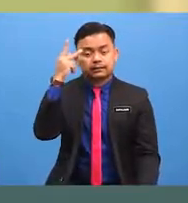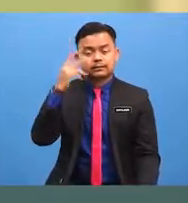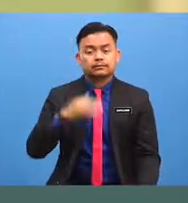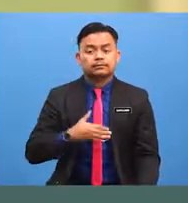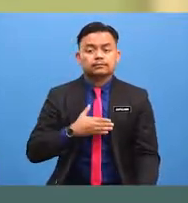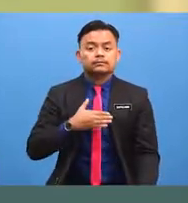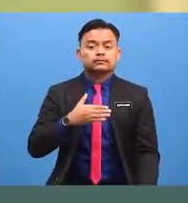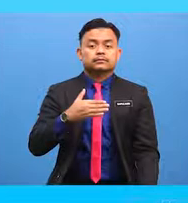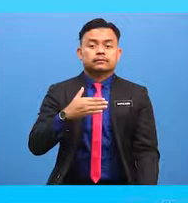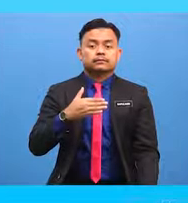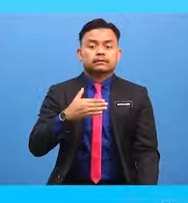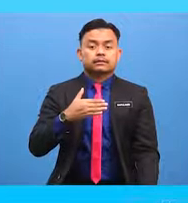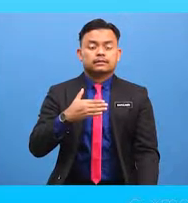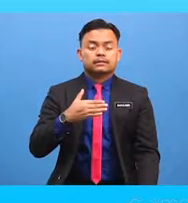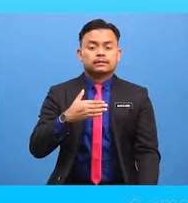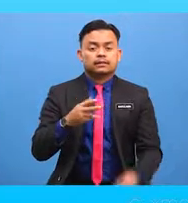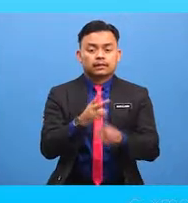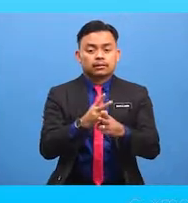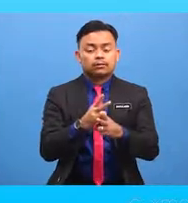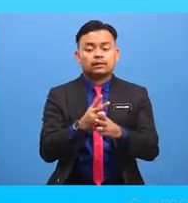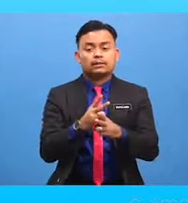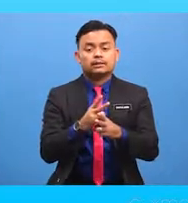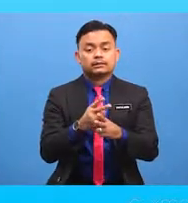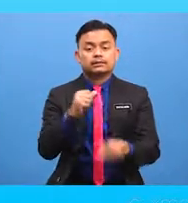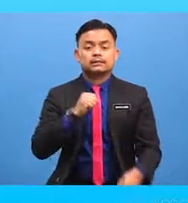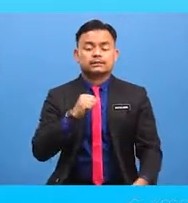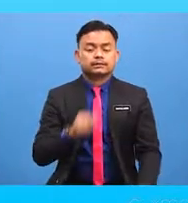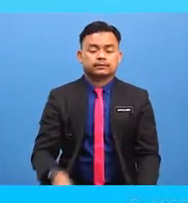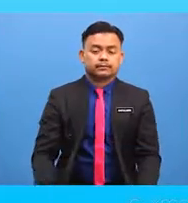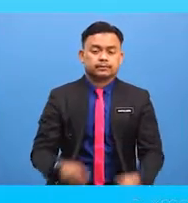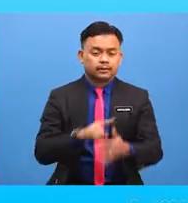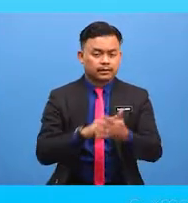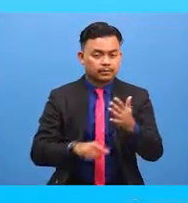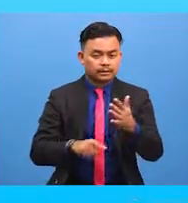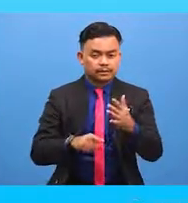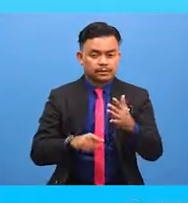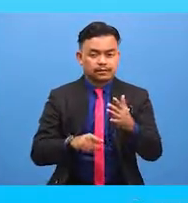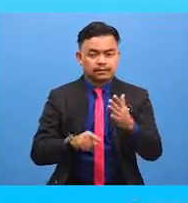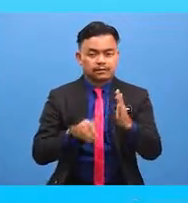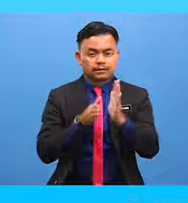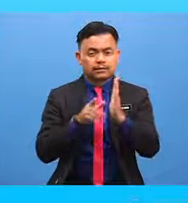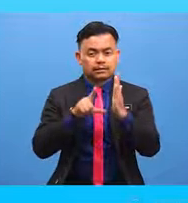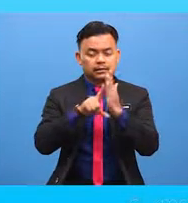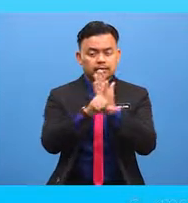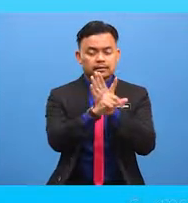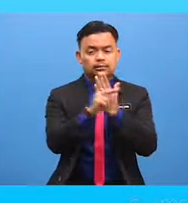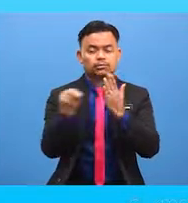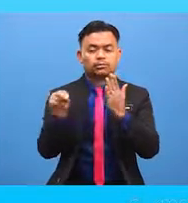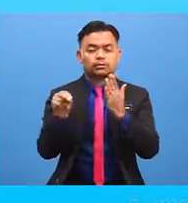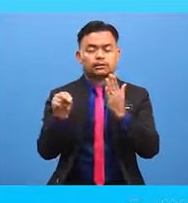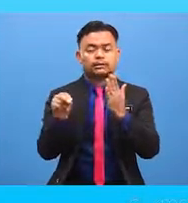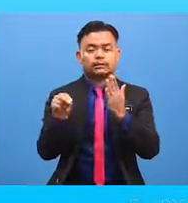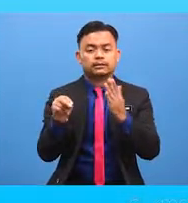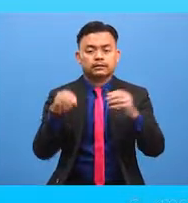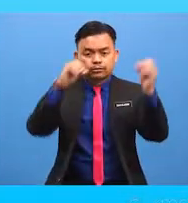mengikut aturan badan kita. Apakah laluan udara semasa menarik nafas? Sudah tentulah mulut dan